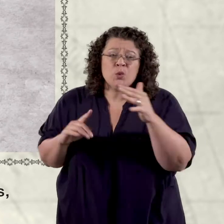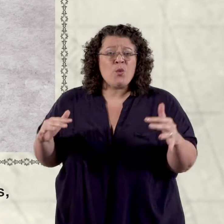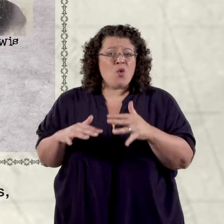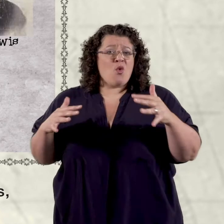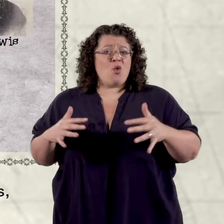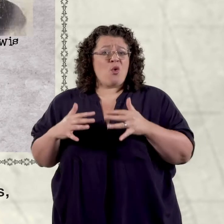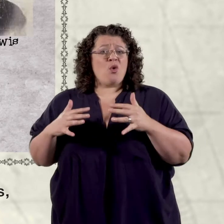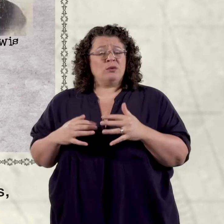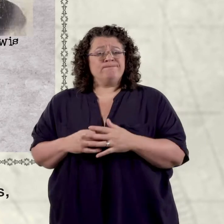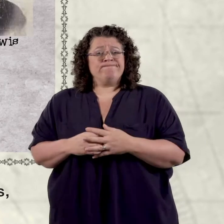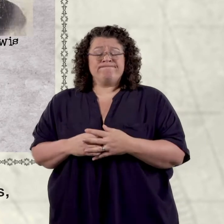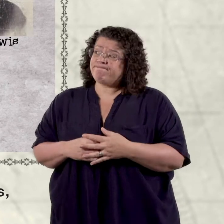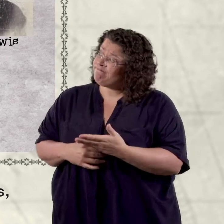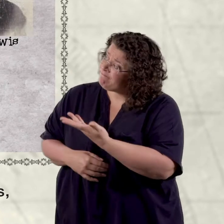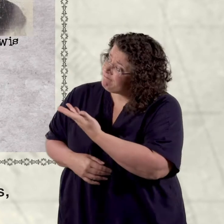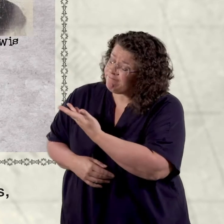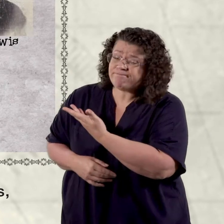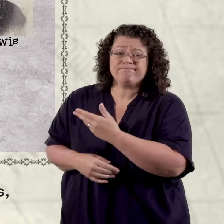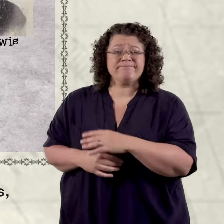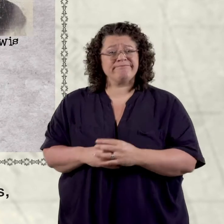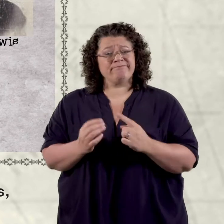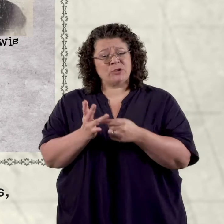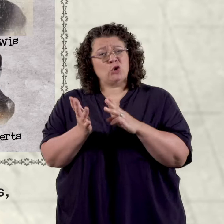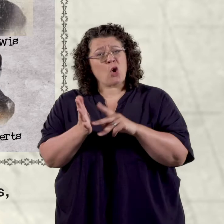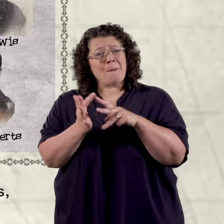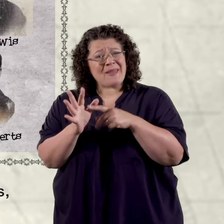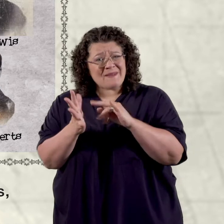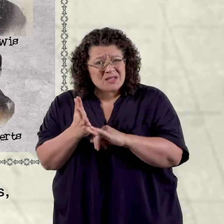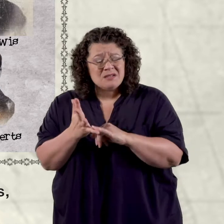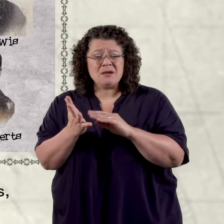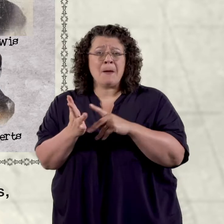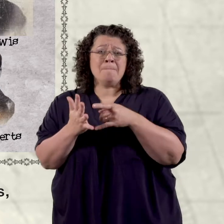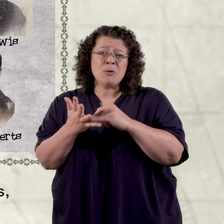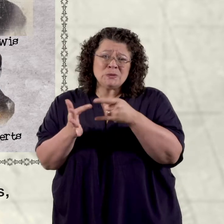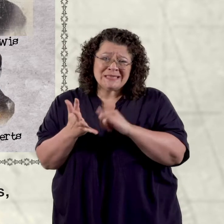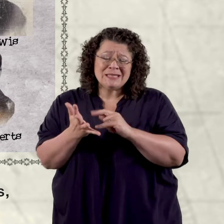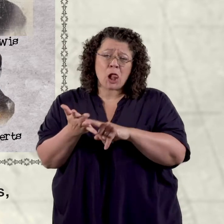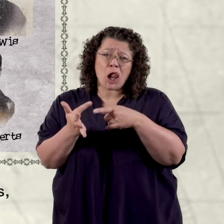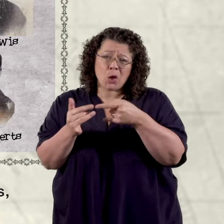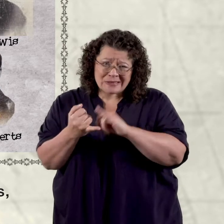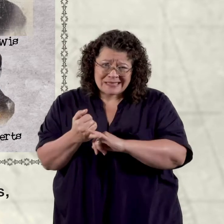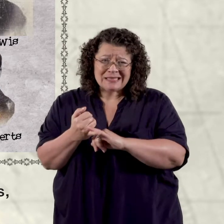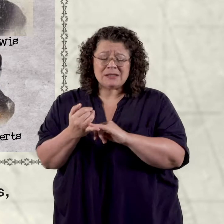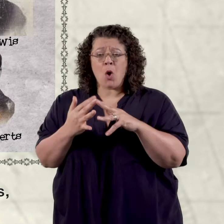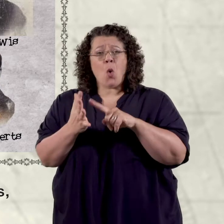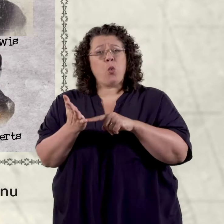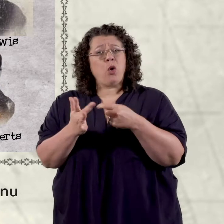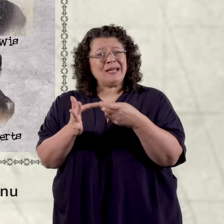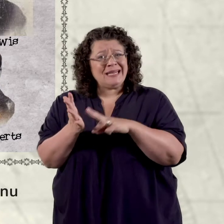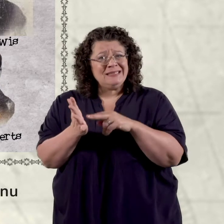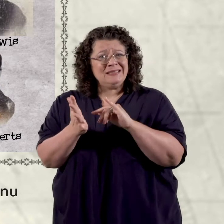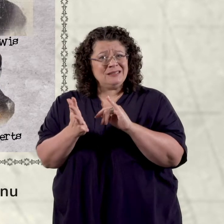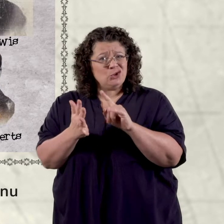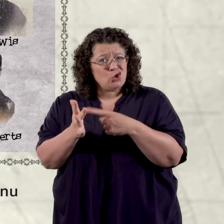A dyma nhw. Tom Evans, Moses Lewis, Watkin Jones a David Roberts. Dyma